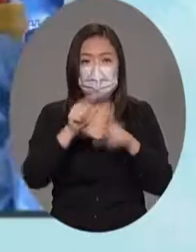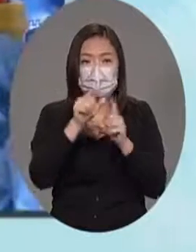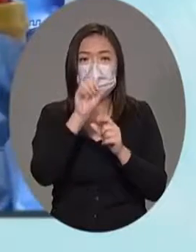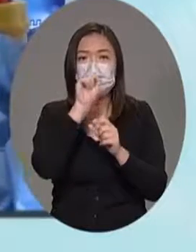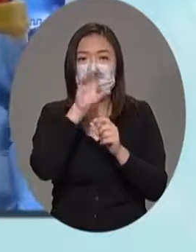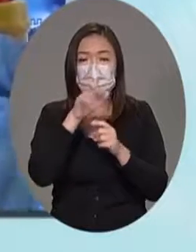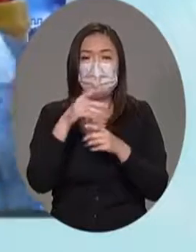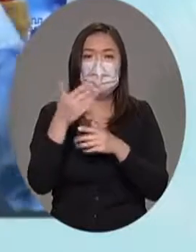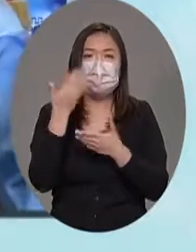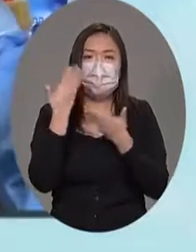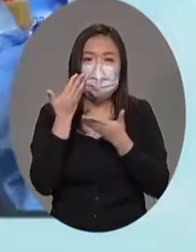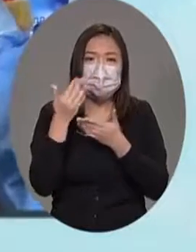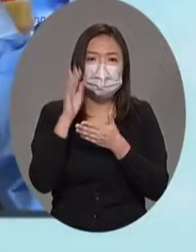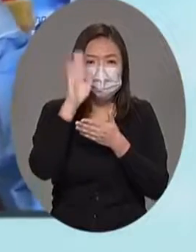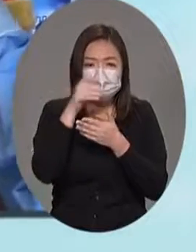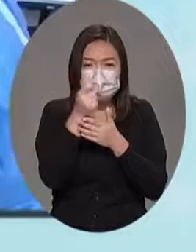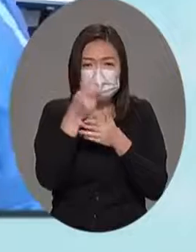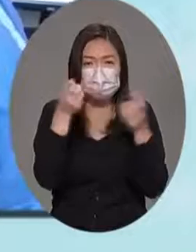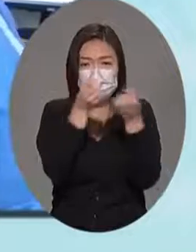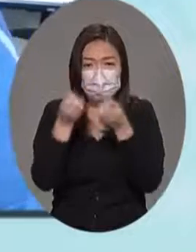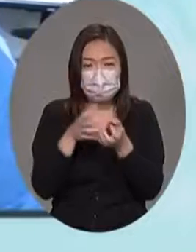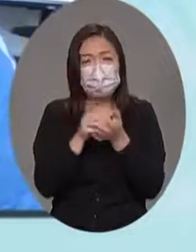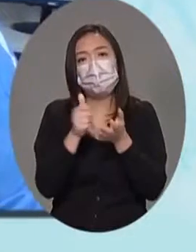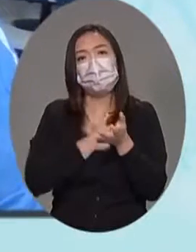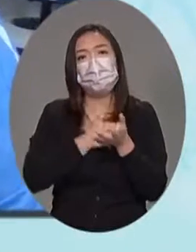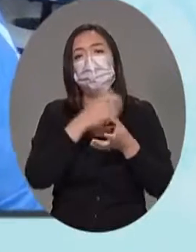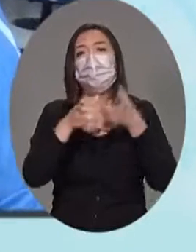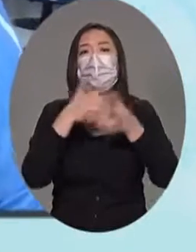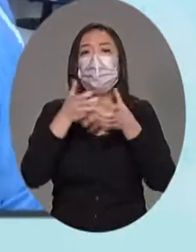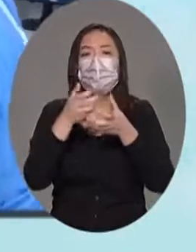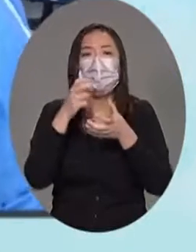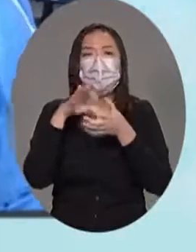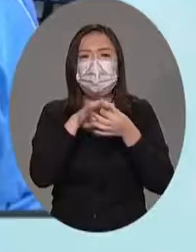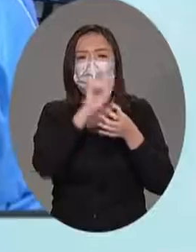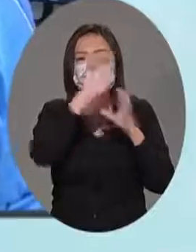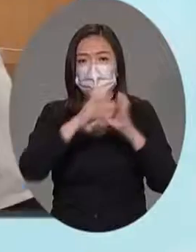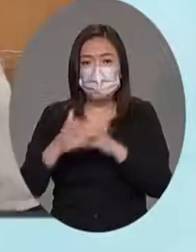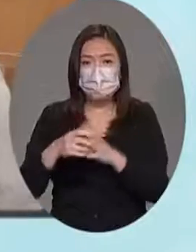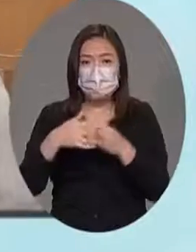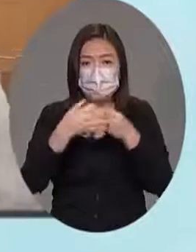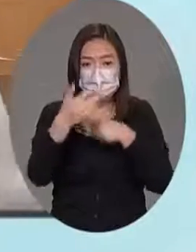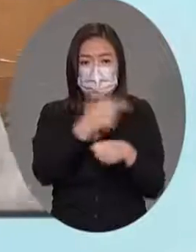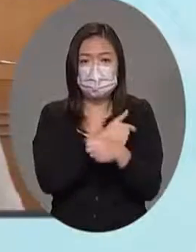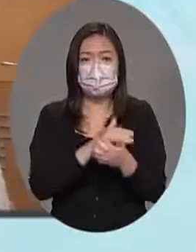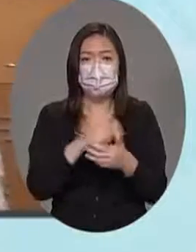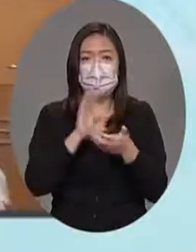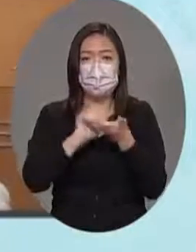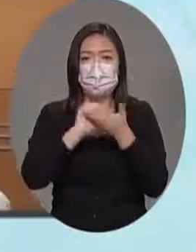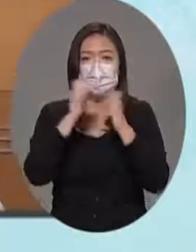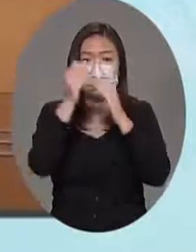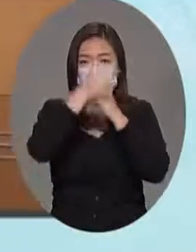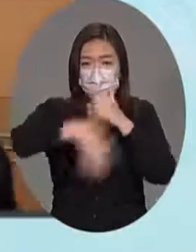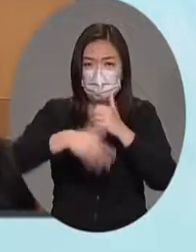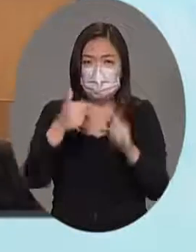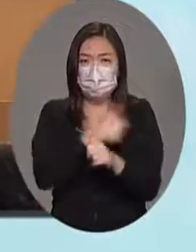说，短期内会再同专家开会，研究几时为一些群组启动打第三针。卫生署辖下疫苗可